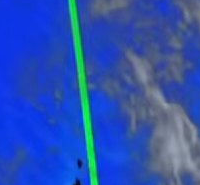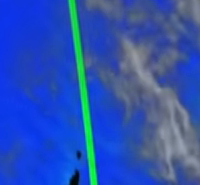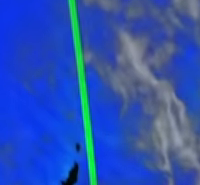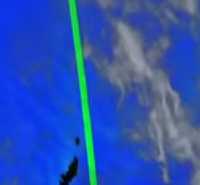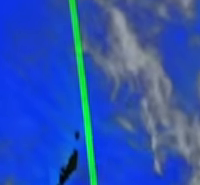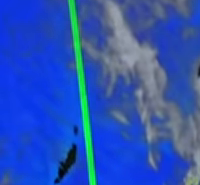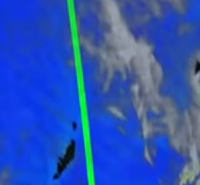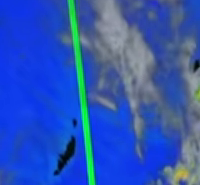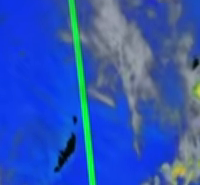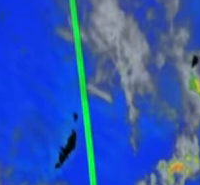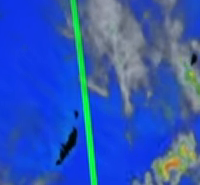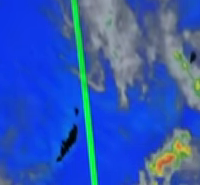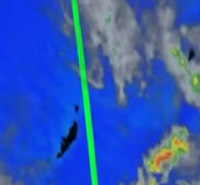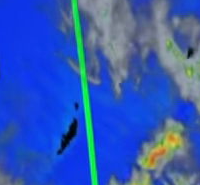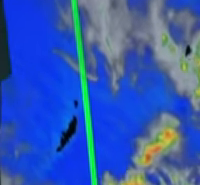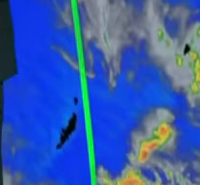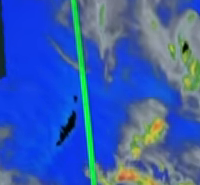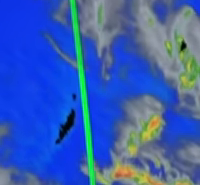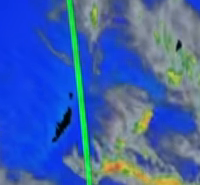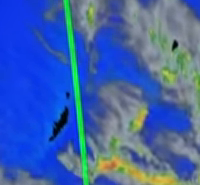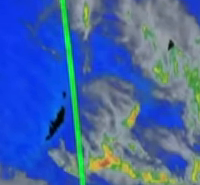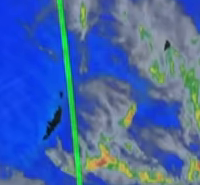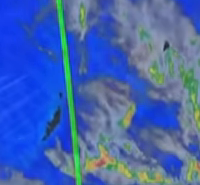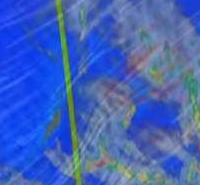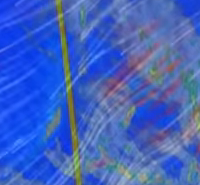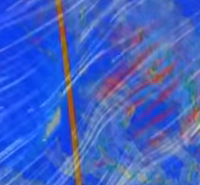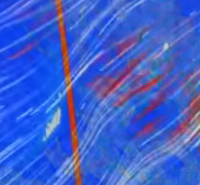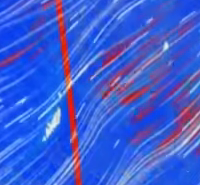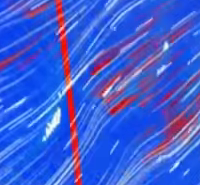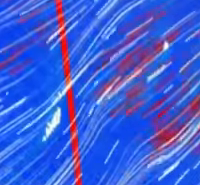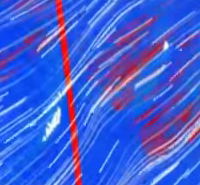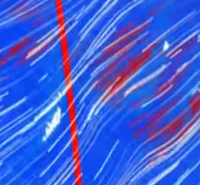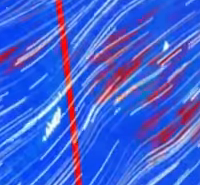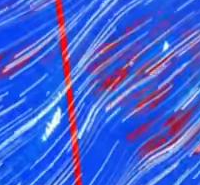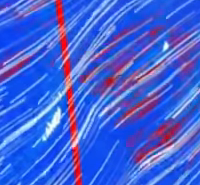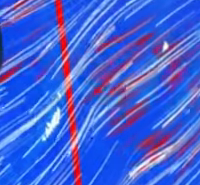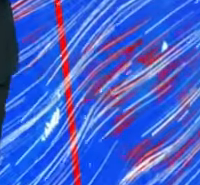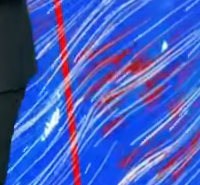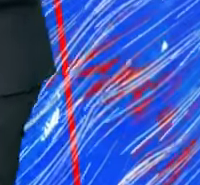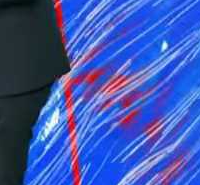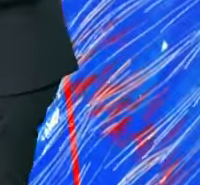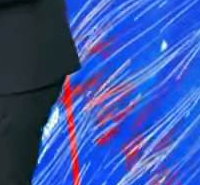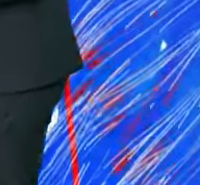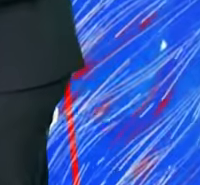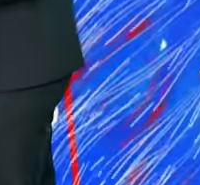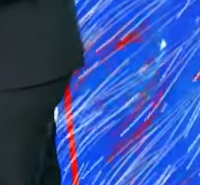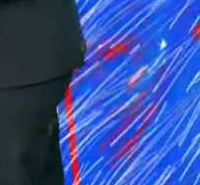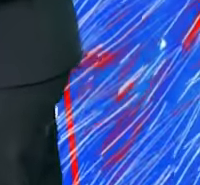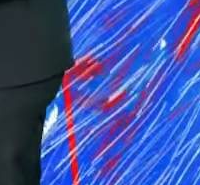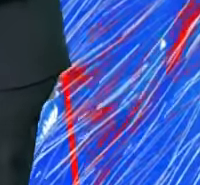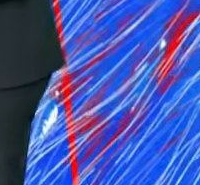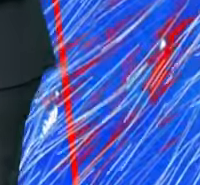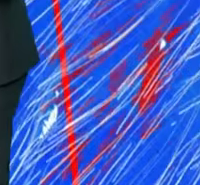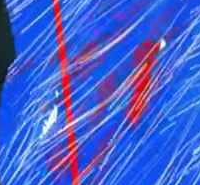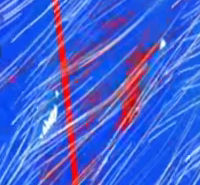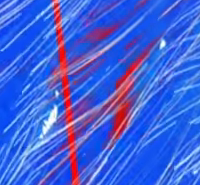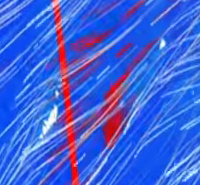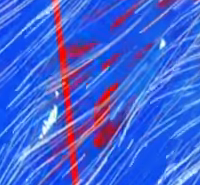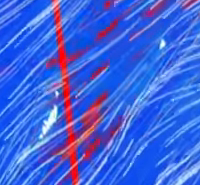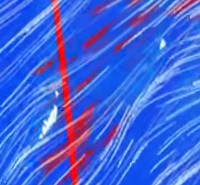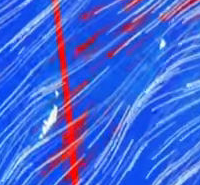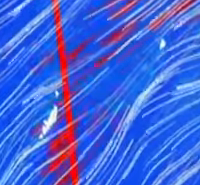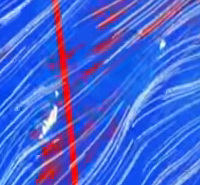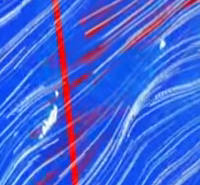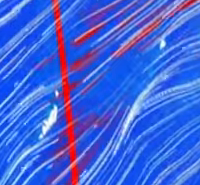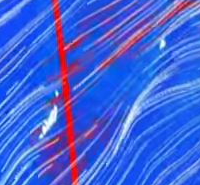bahagi ng Luzon ngayong araw ng Miyerkules. Hihina ito mula bukas kaya po ang mainit na easterlies ang iral naman sa